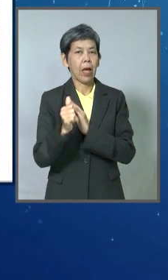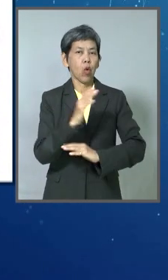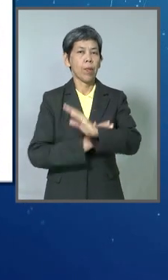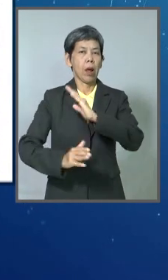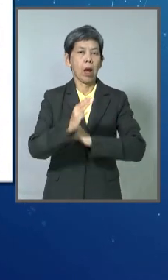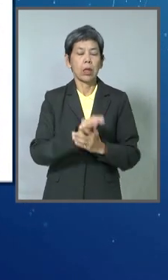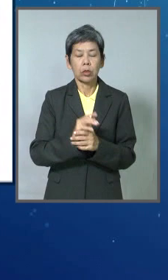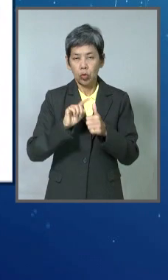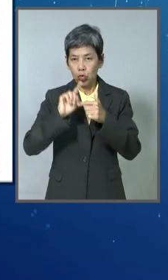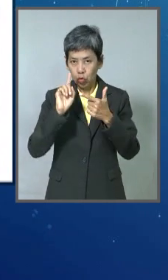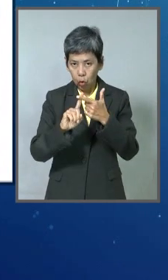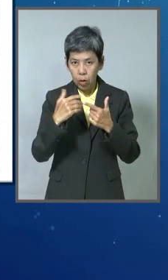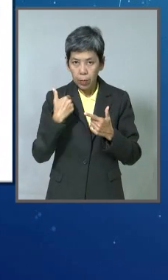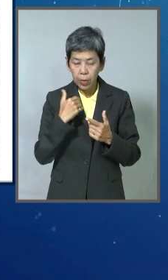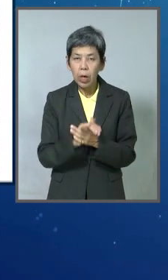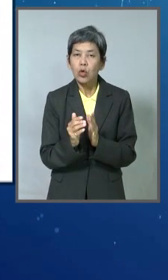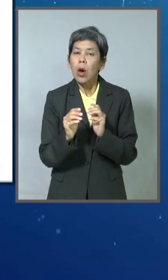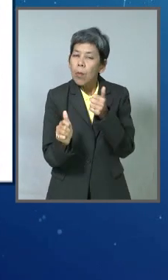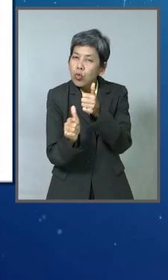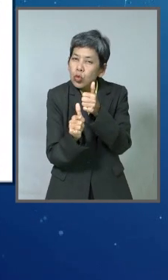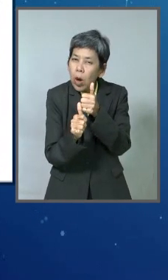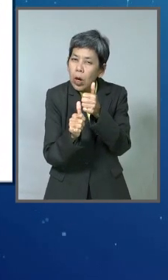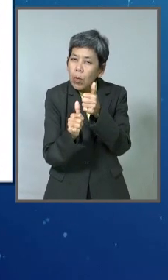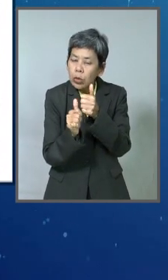การอันที่สองก็คือ